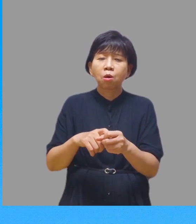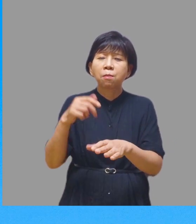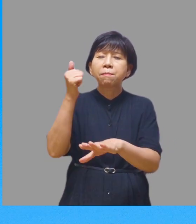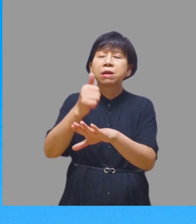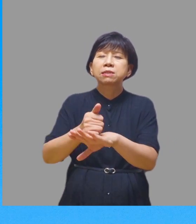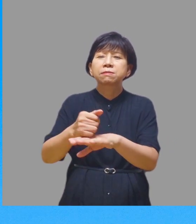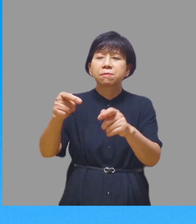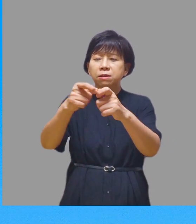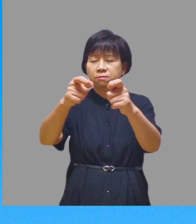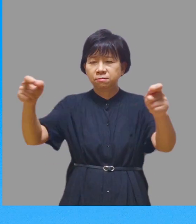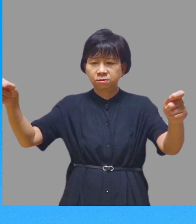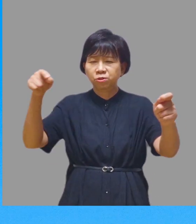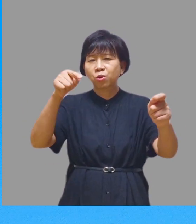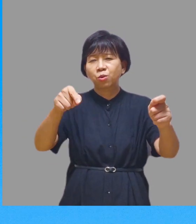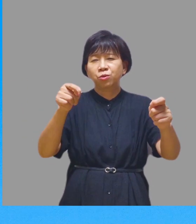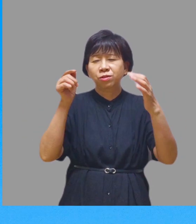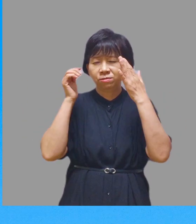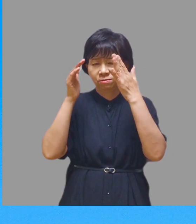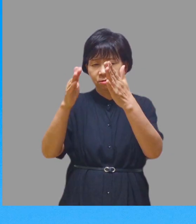끝까지 달려내는 거예요.